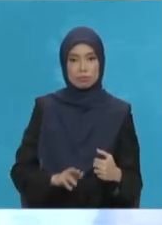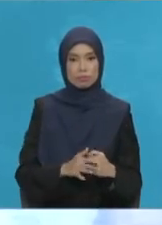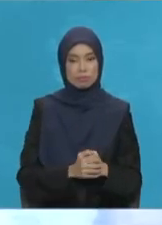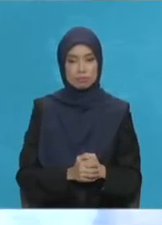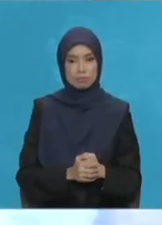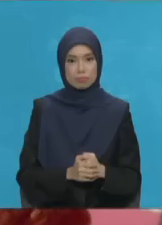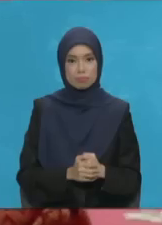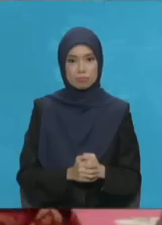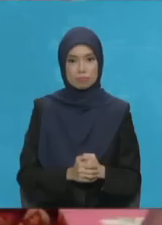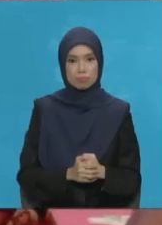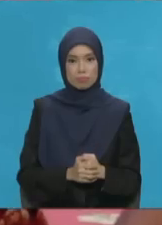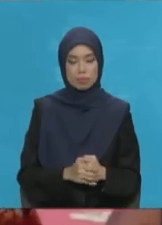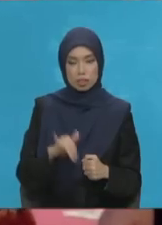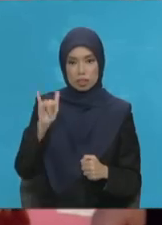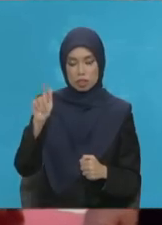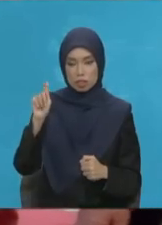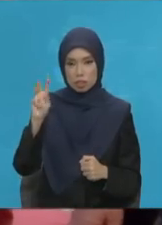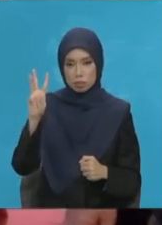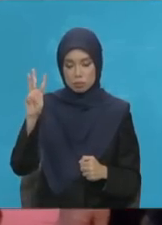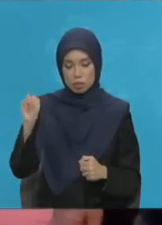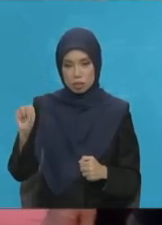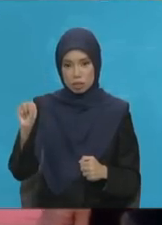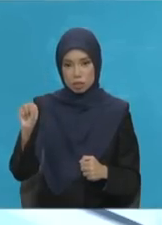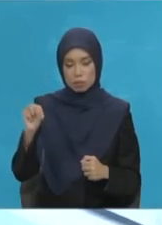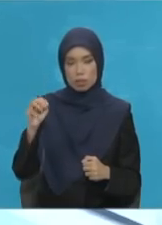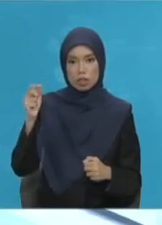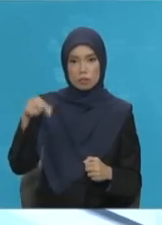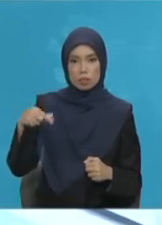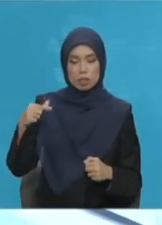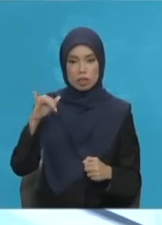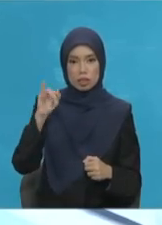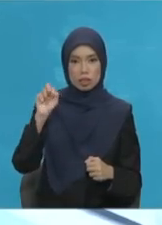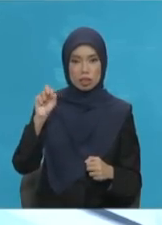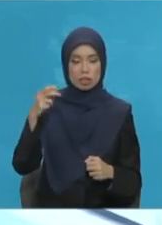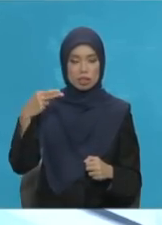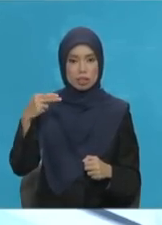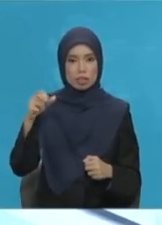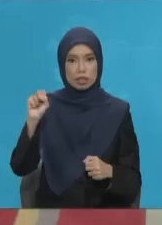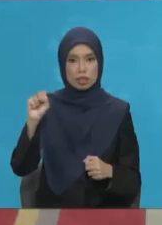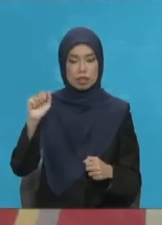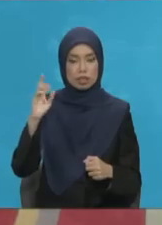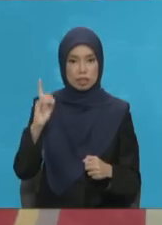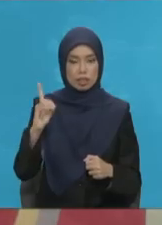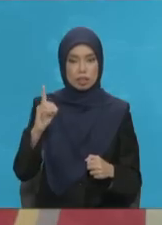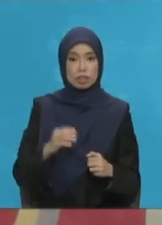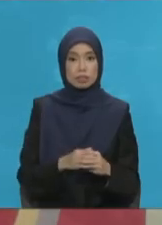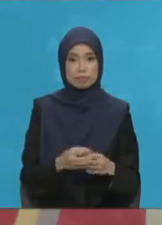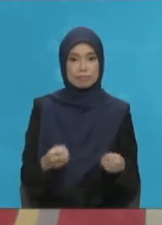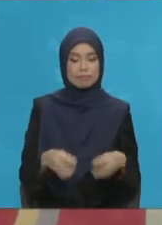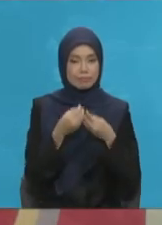yang amat Mulia Pangeran Maharaja Setia Laila diraja sahibul Irsyad menyabdakan supaya istri adat